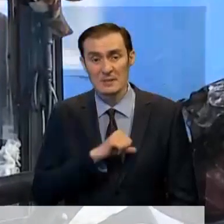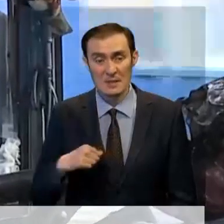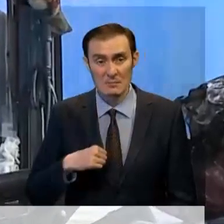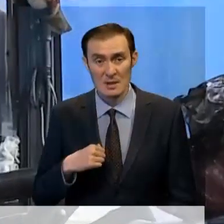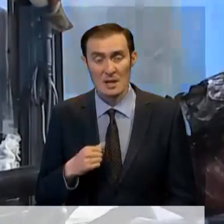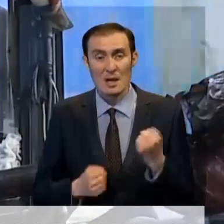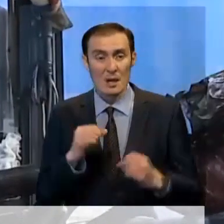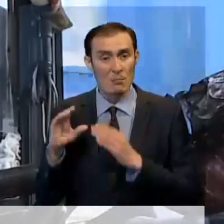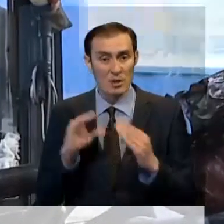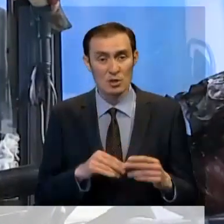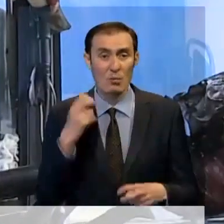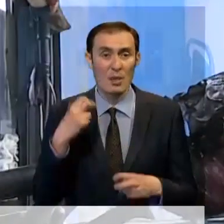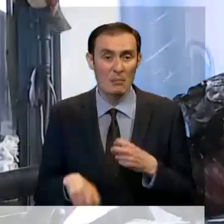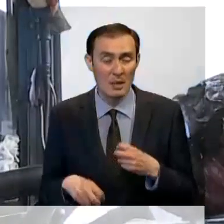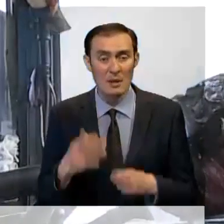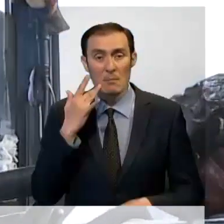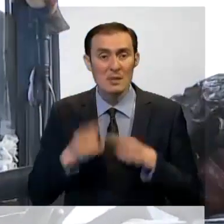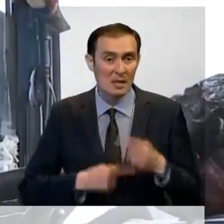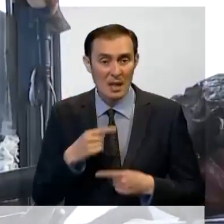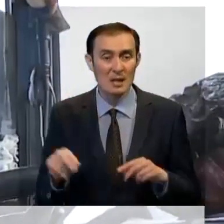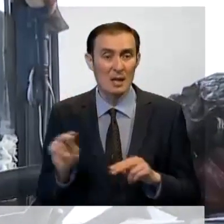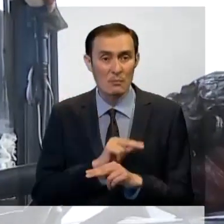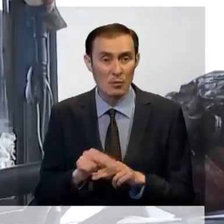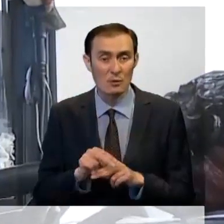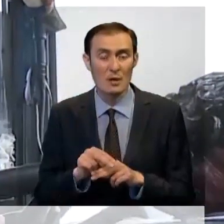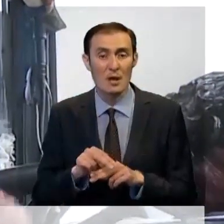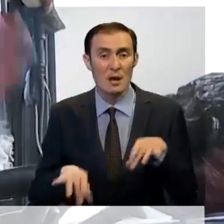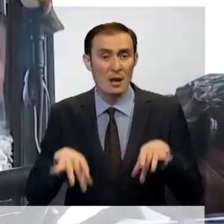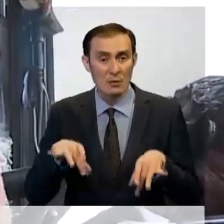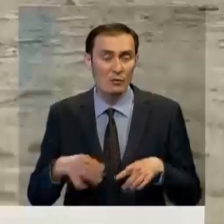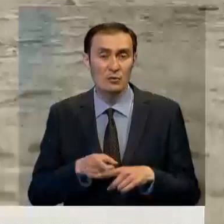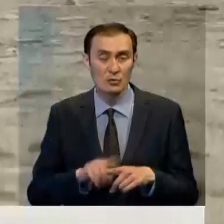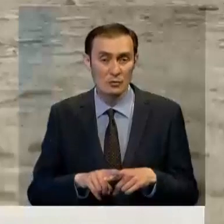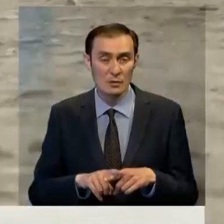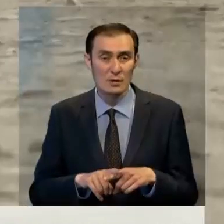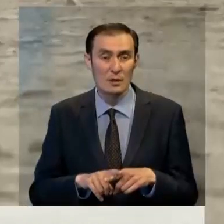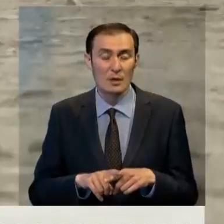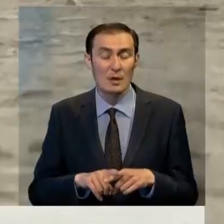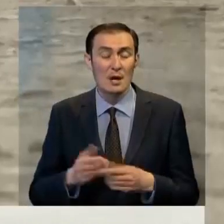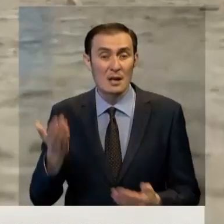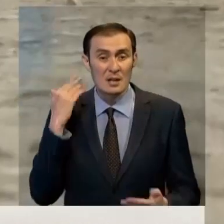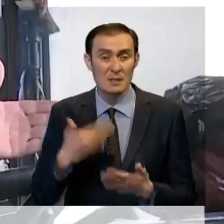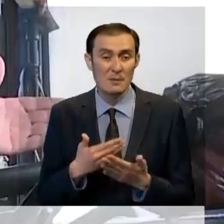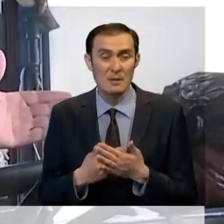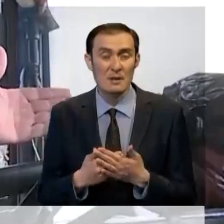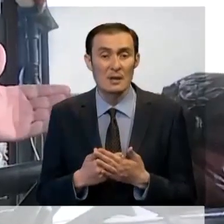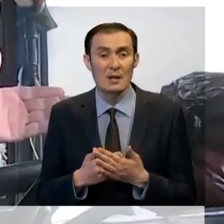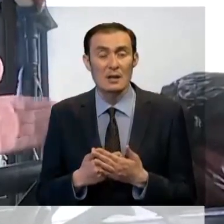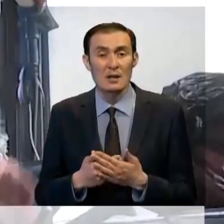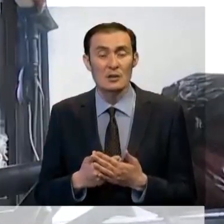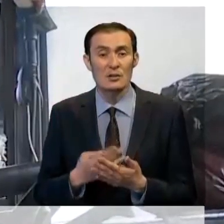ломаем. Постоянно ремонт, подолка. Что зарабатываем, все на машину. Раньше 2,5 часа,